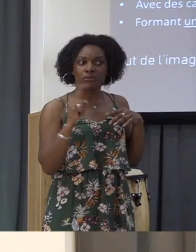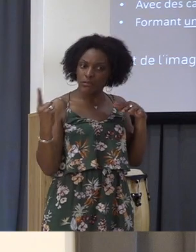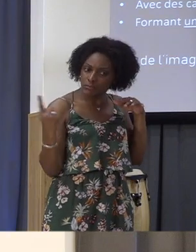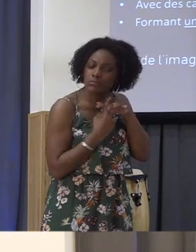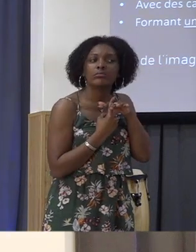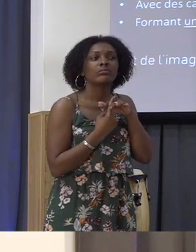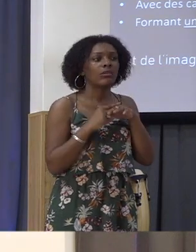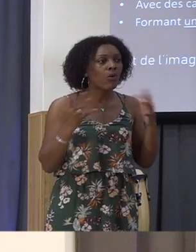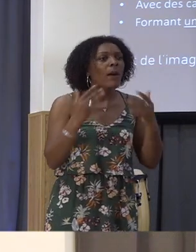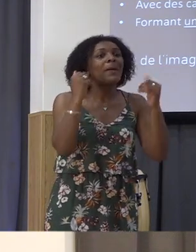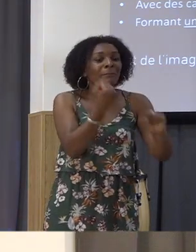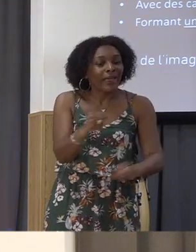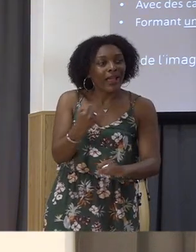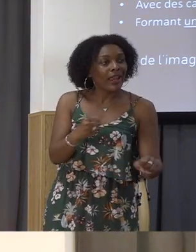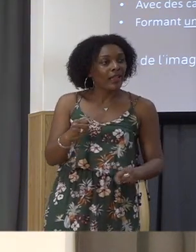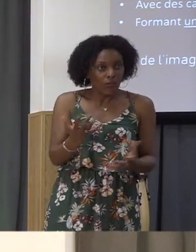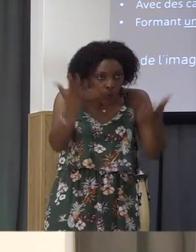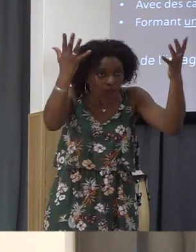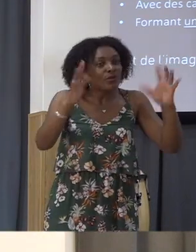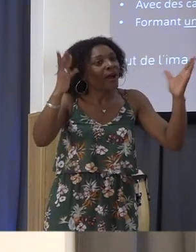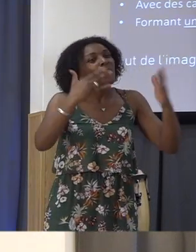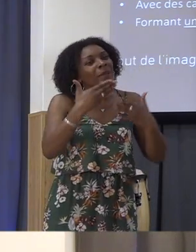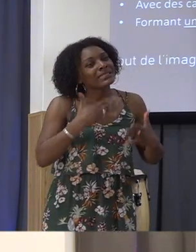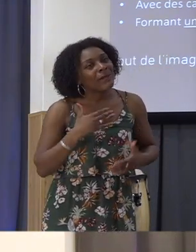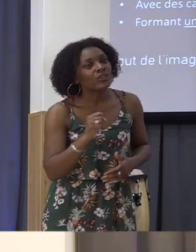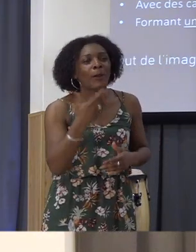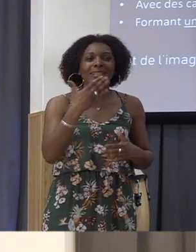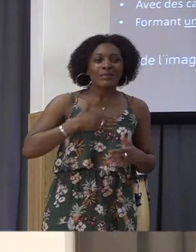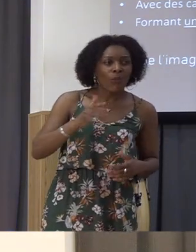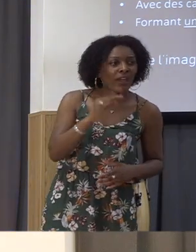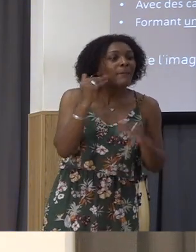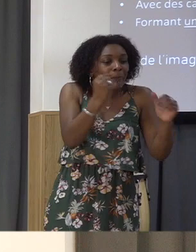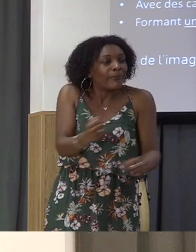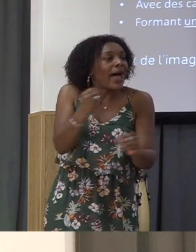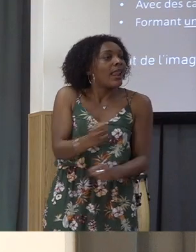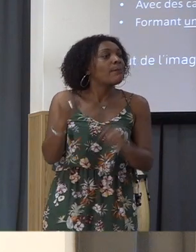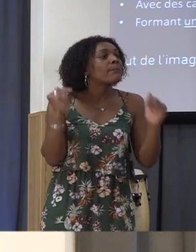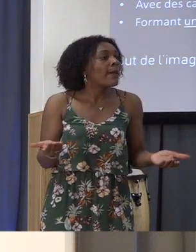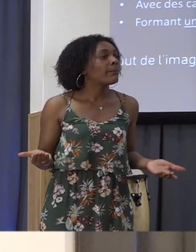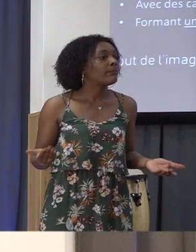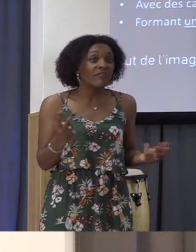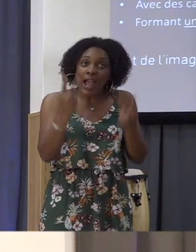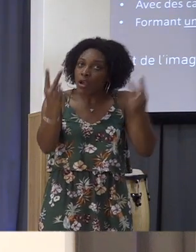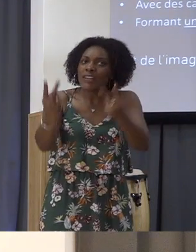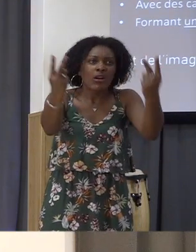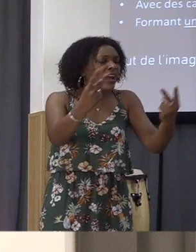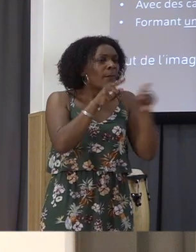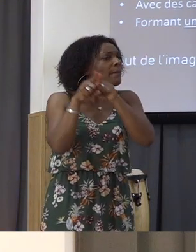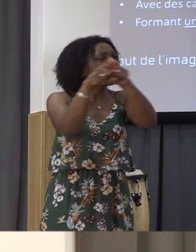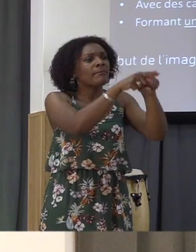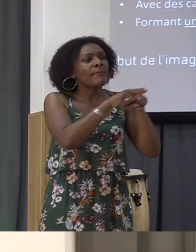Nous sommes unis les uns aux autres, on partage les joies et les peines. Ça devient de moins en moins évident.